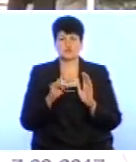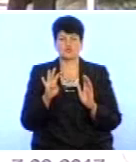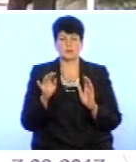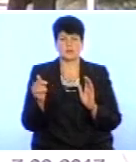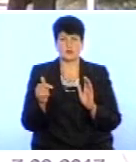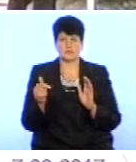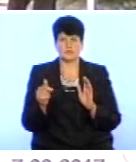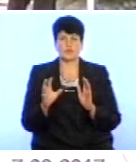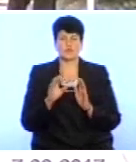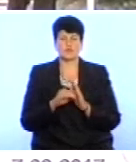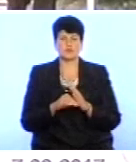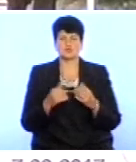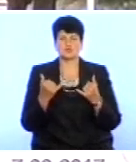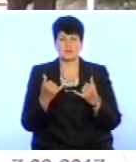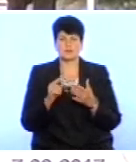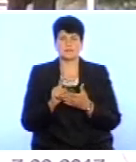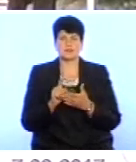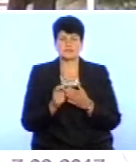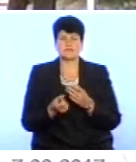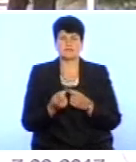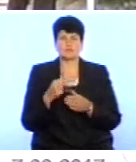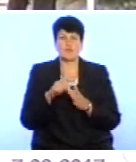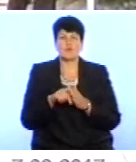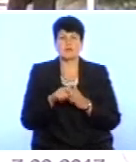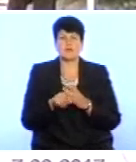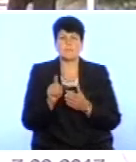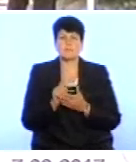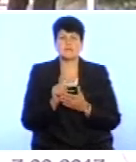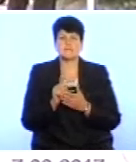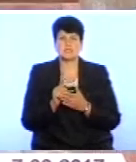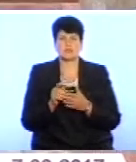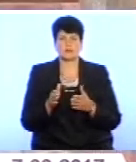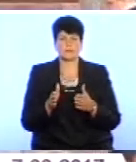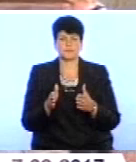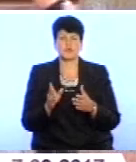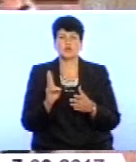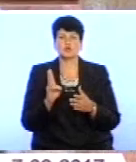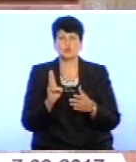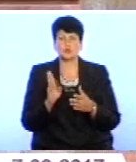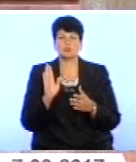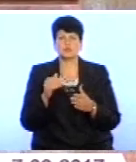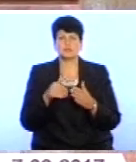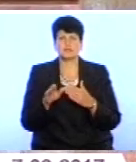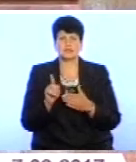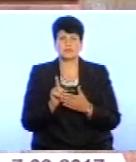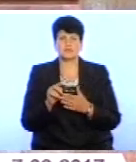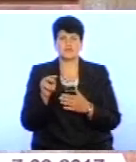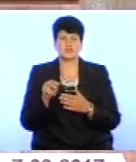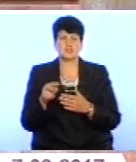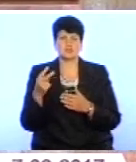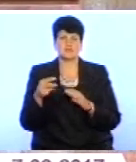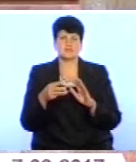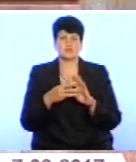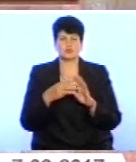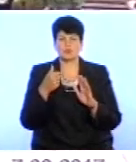З впровадженням осучаснення пенсії з'явилося таке поняття, як «пенсійний коридор». Тим, хто виходитиме на пенсію у